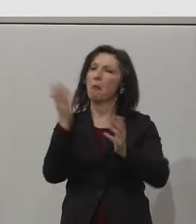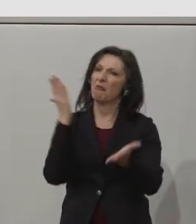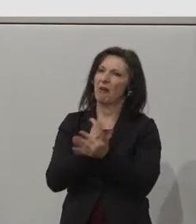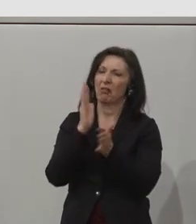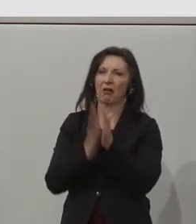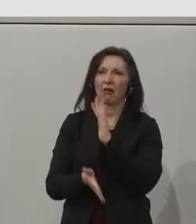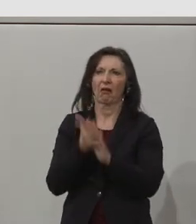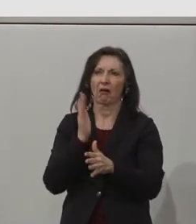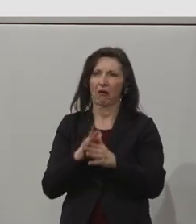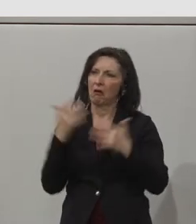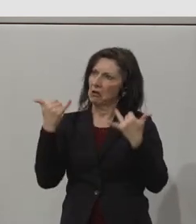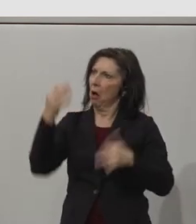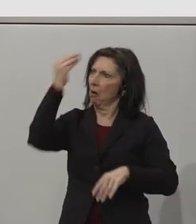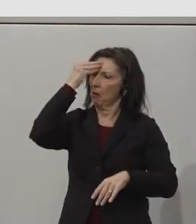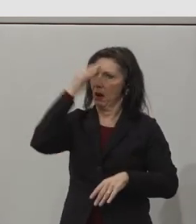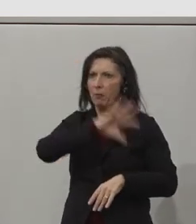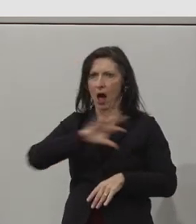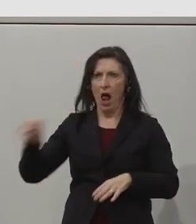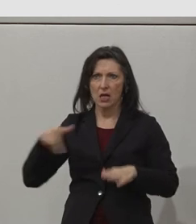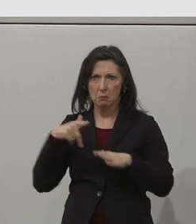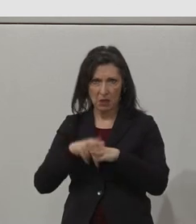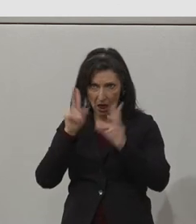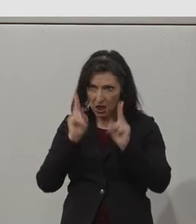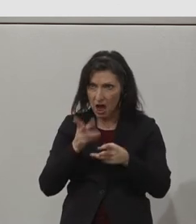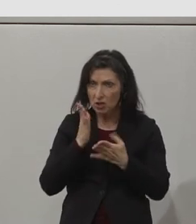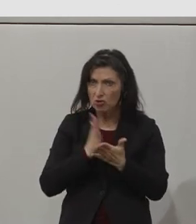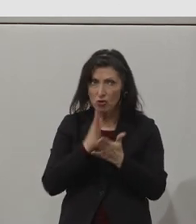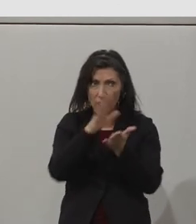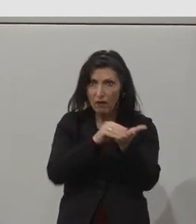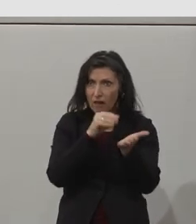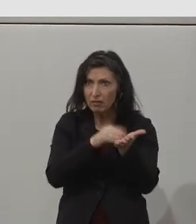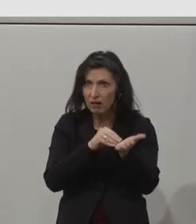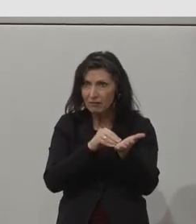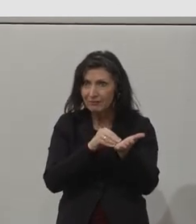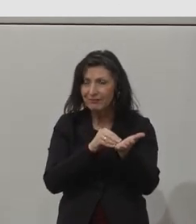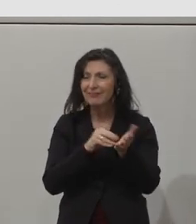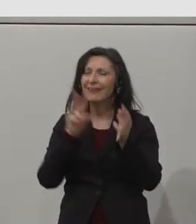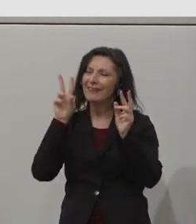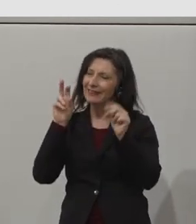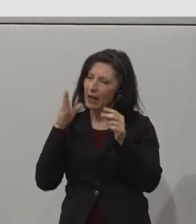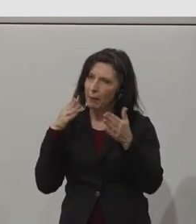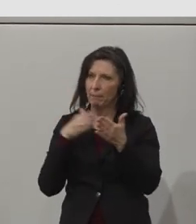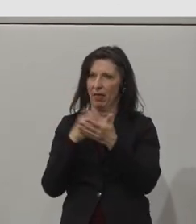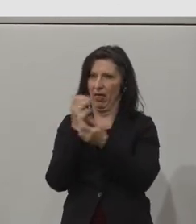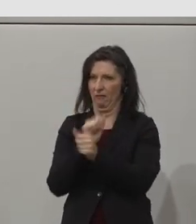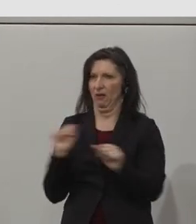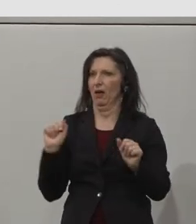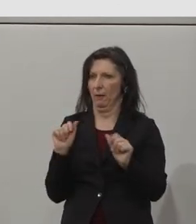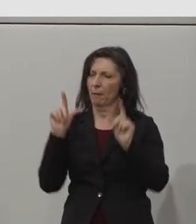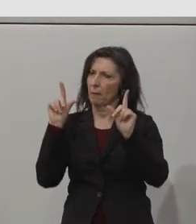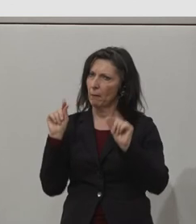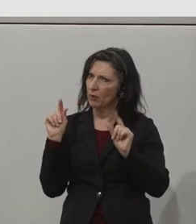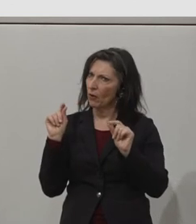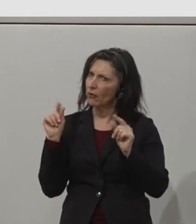people with disabilities being able to fully participate in the digital world, not only able to access,